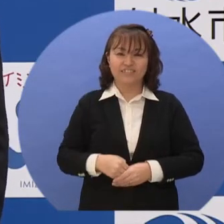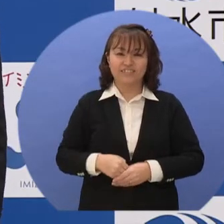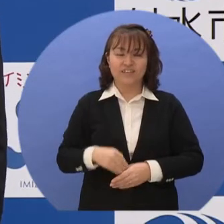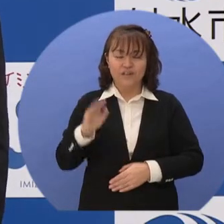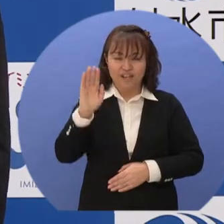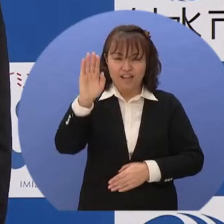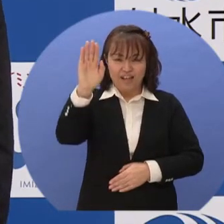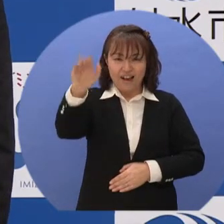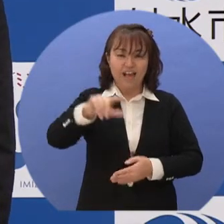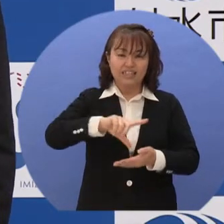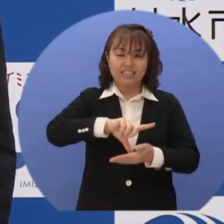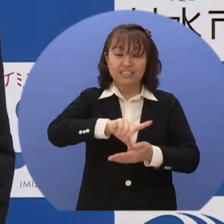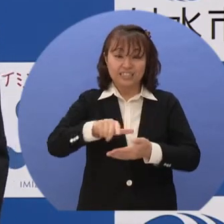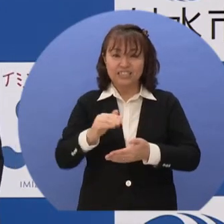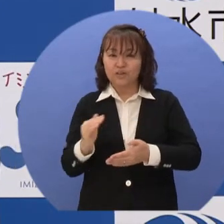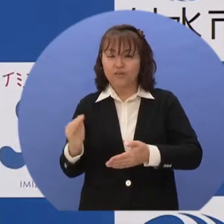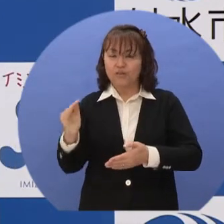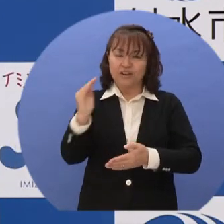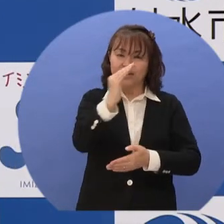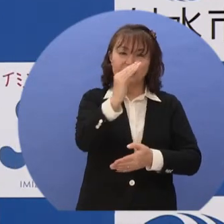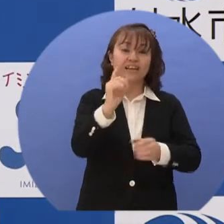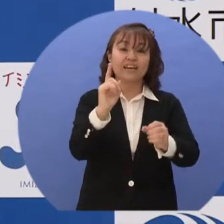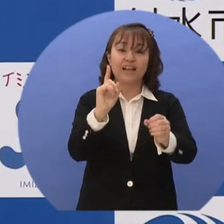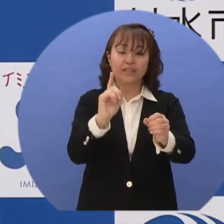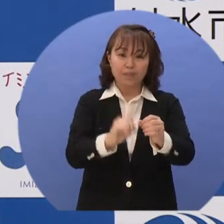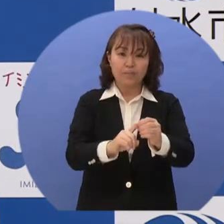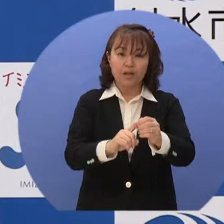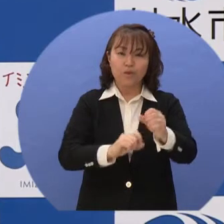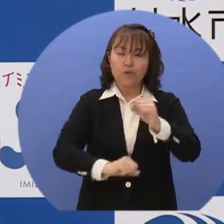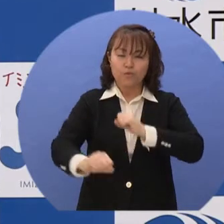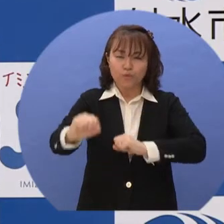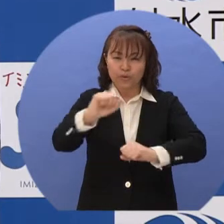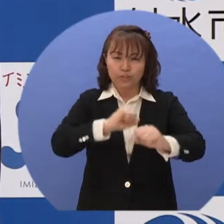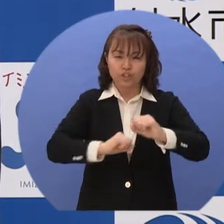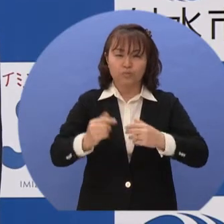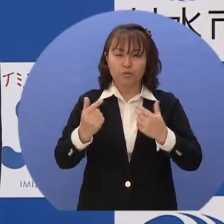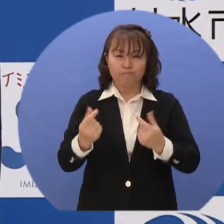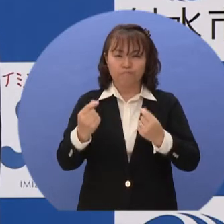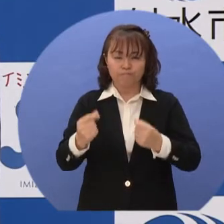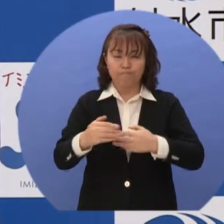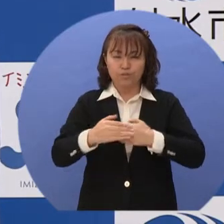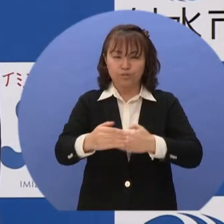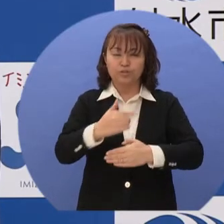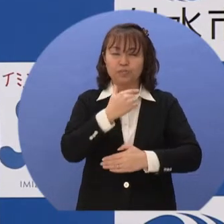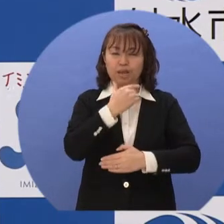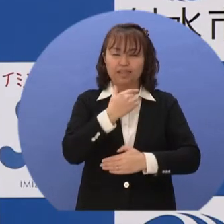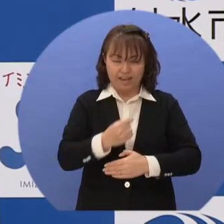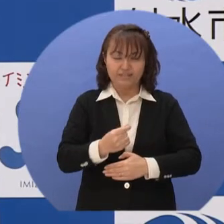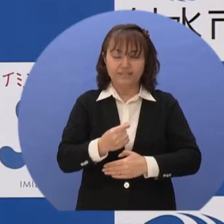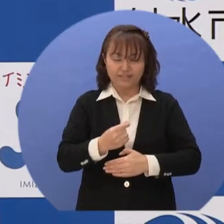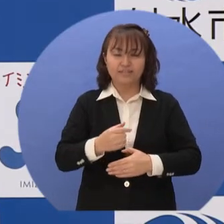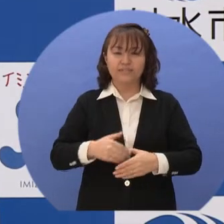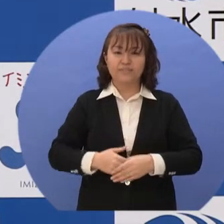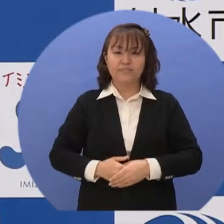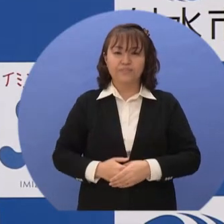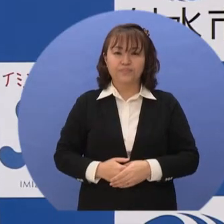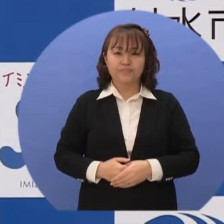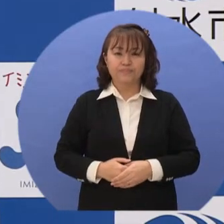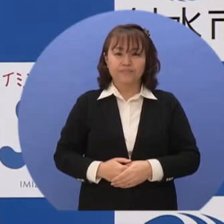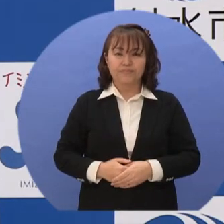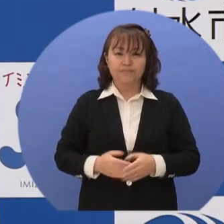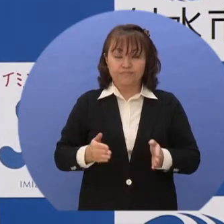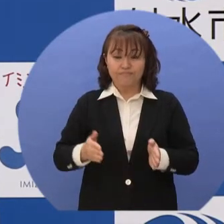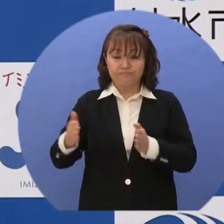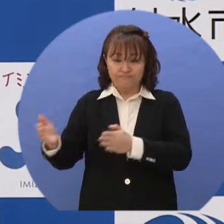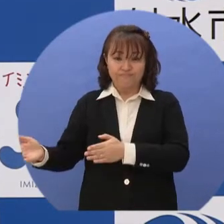ですねえ地域の活性化につなげていくためのま取り組みを今後もしっかり進めていきたいという風に考えていますえあとえこの